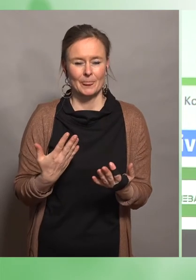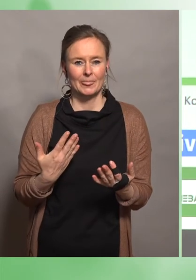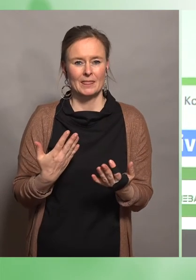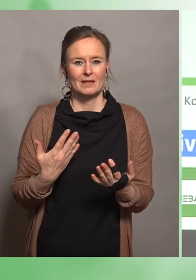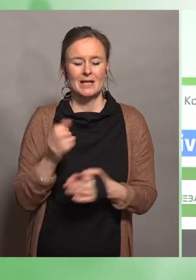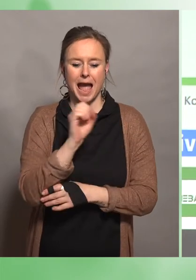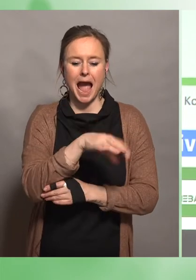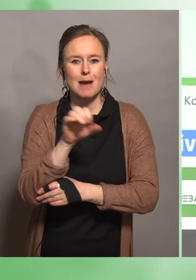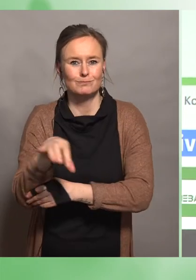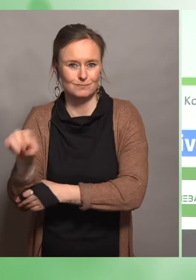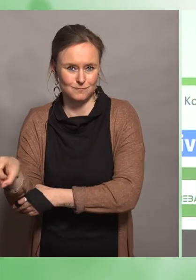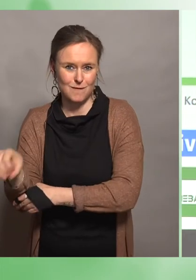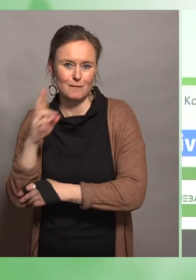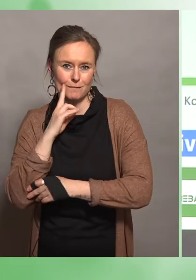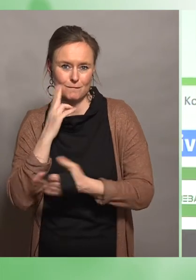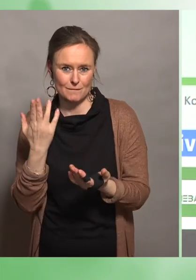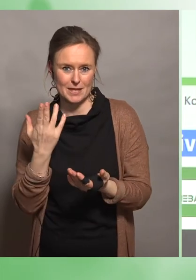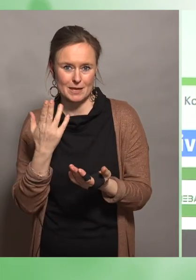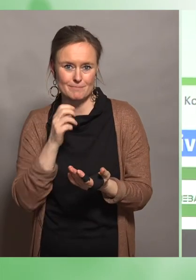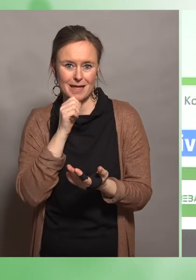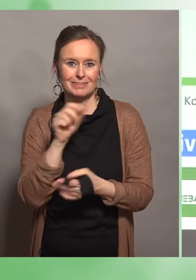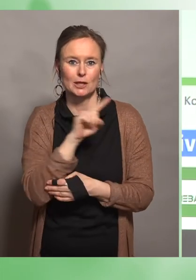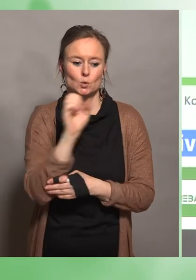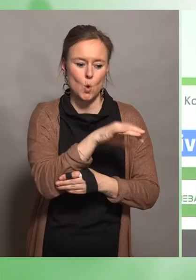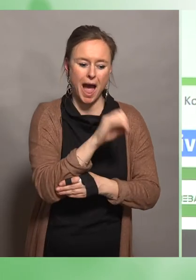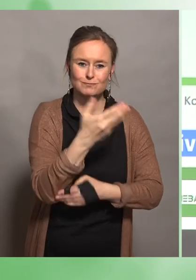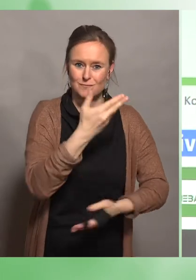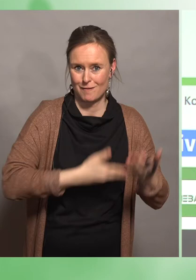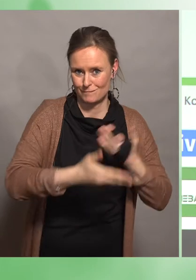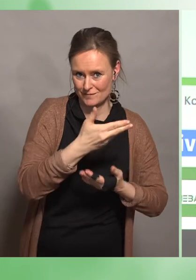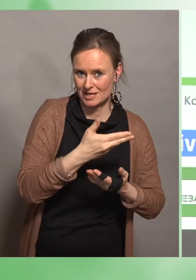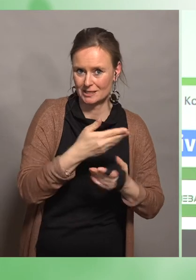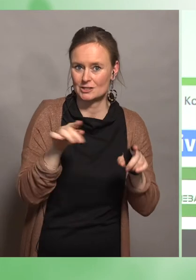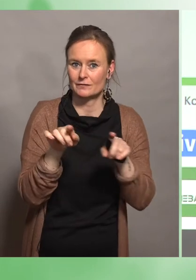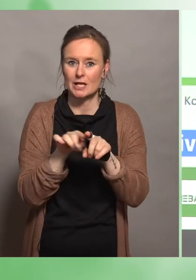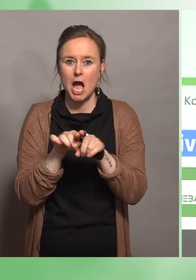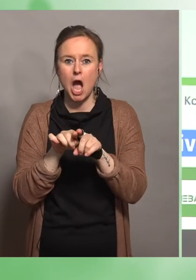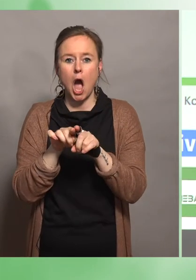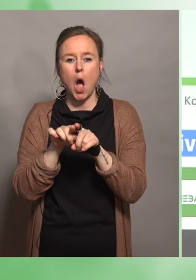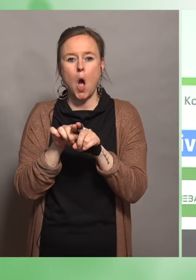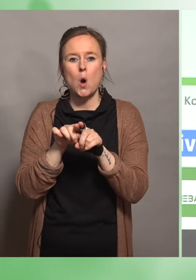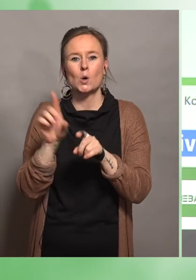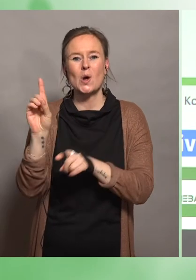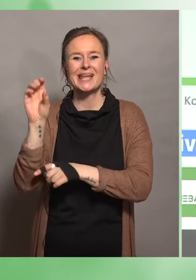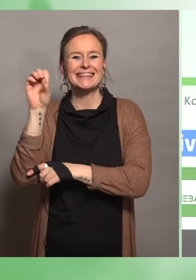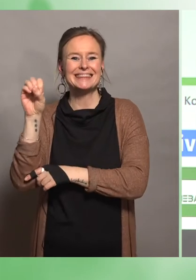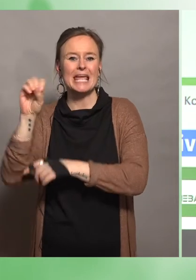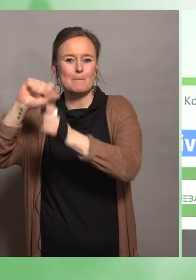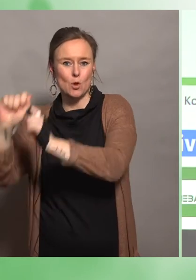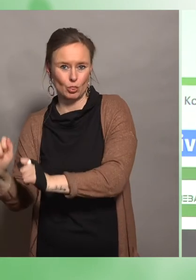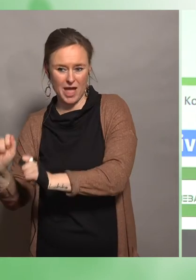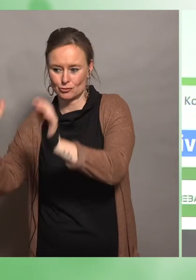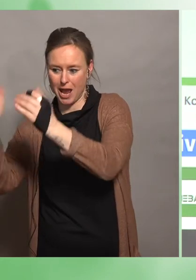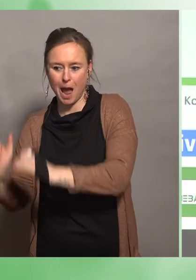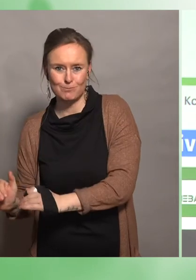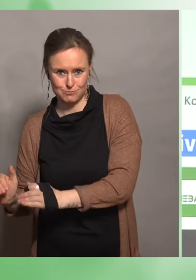als Abfallentsorger nicht nur die Abfallwirtschaft, sondern wir sind auch in der Demontage tätig. Wir